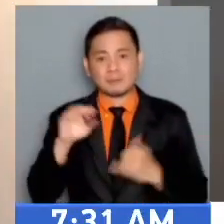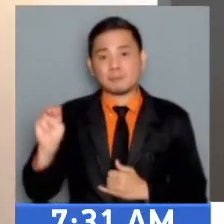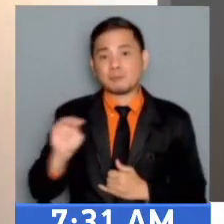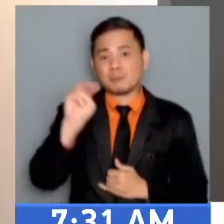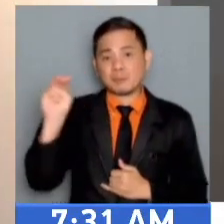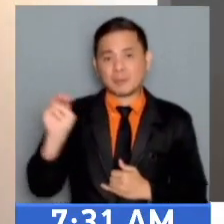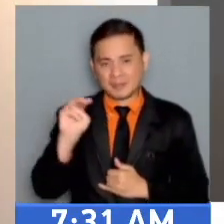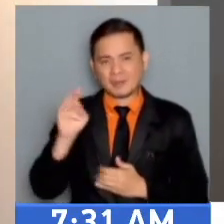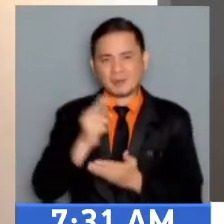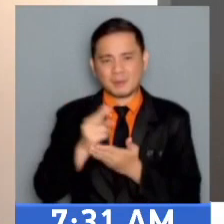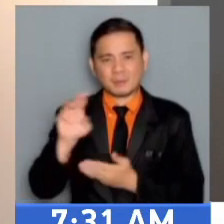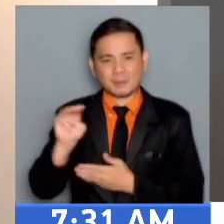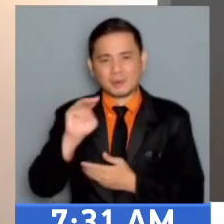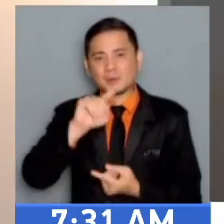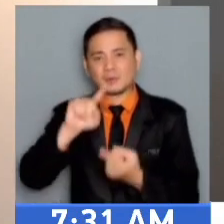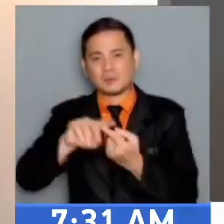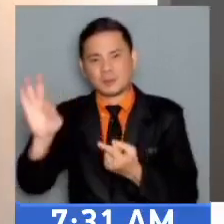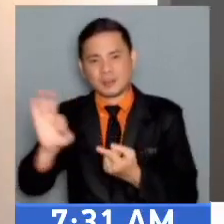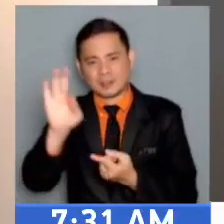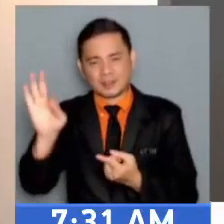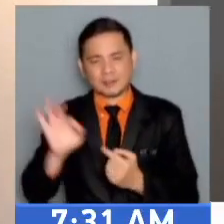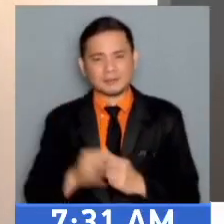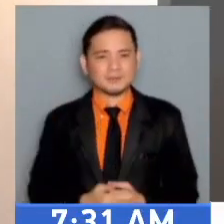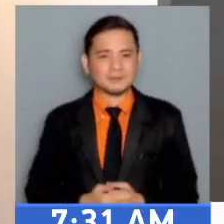Biyernes Santo.